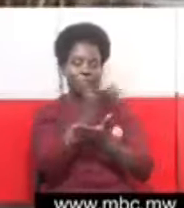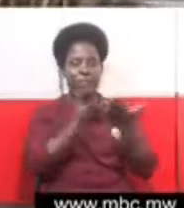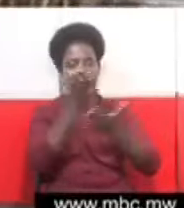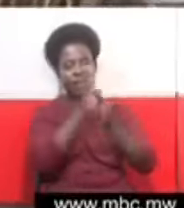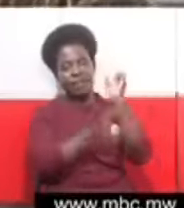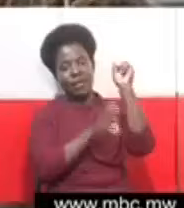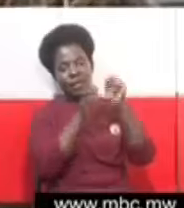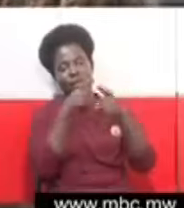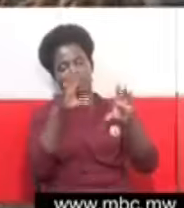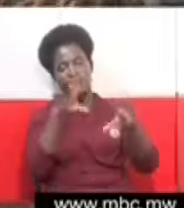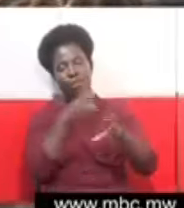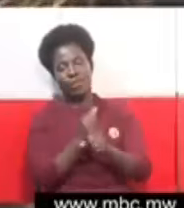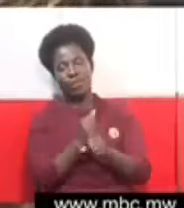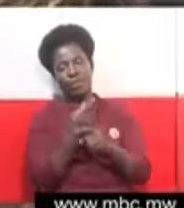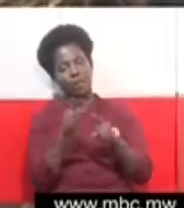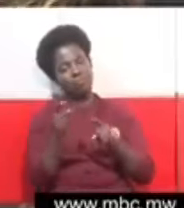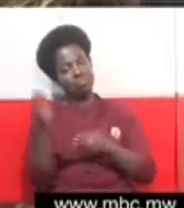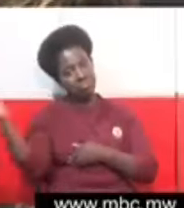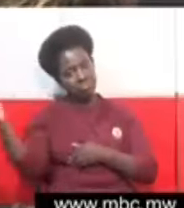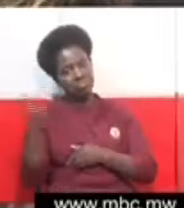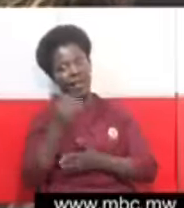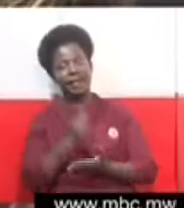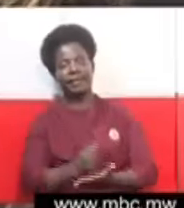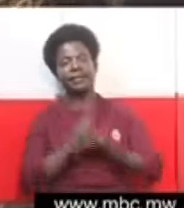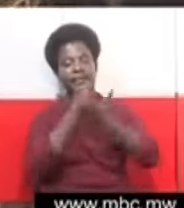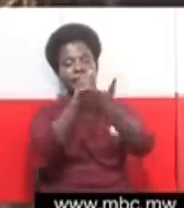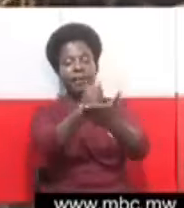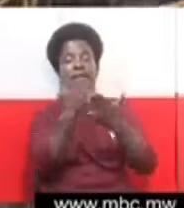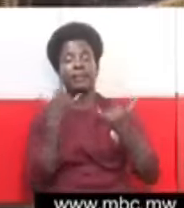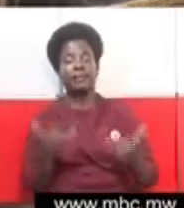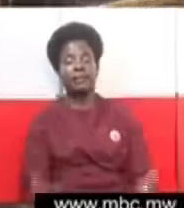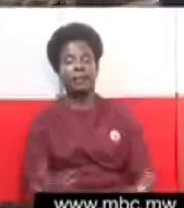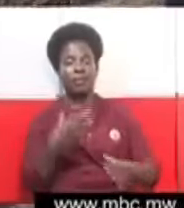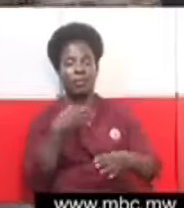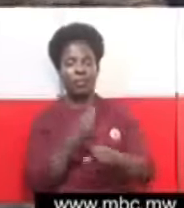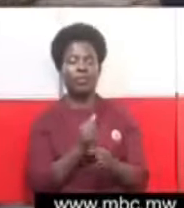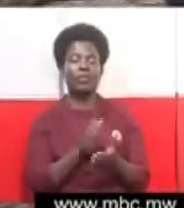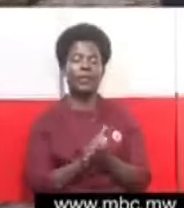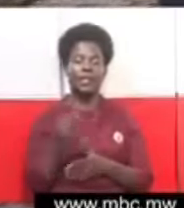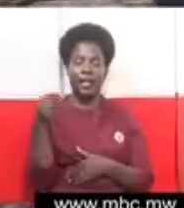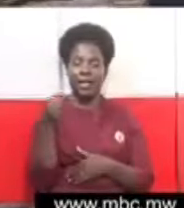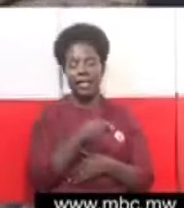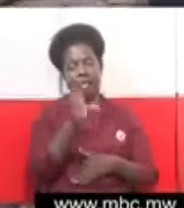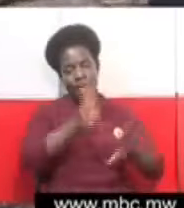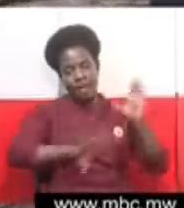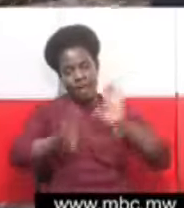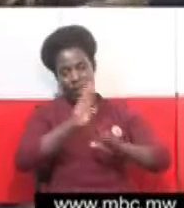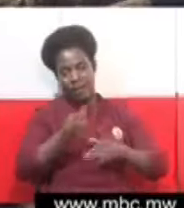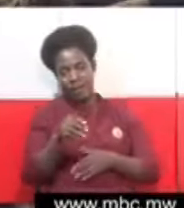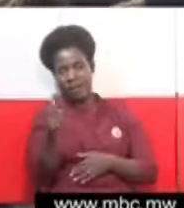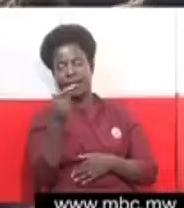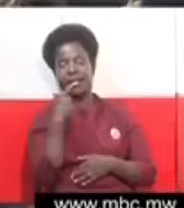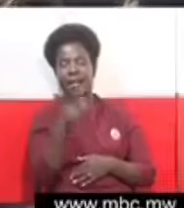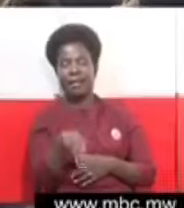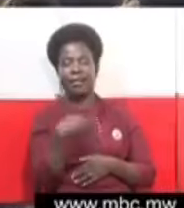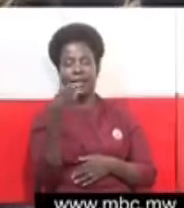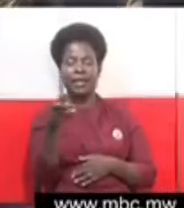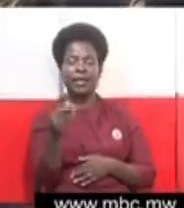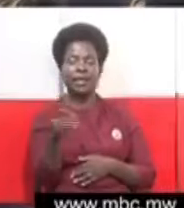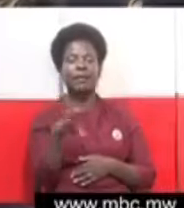komanso mabungwe kuti alowererepo. Pano sopano, bungwe la Green Climate Fund lalengeza kuti lipereka ndalama